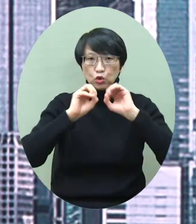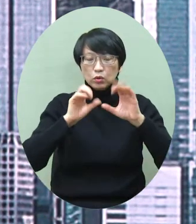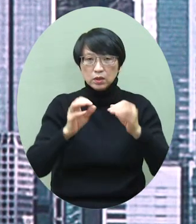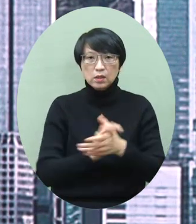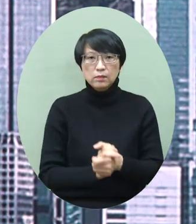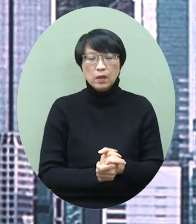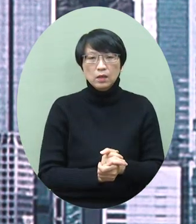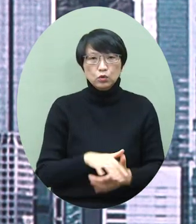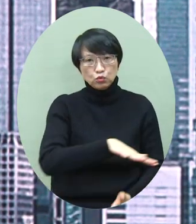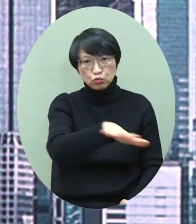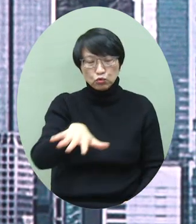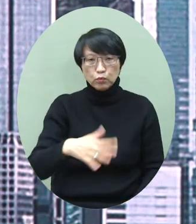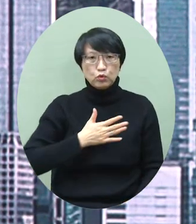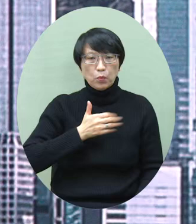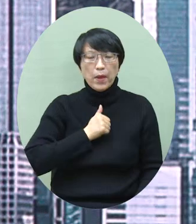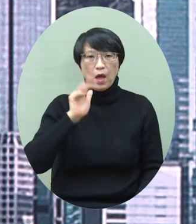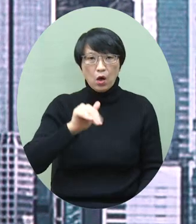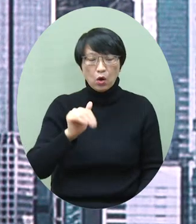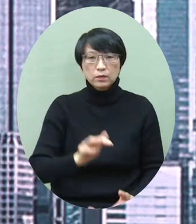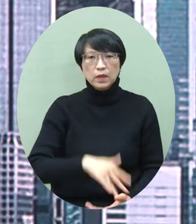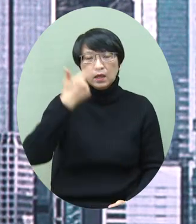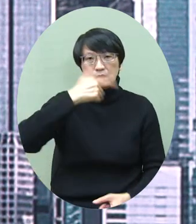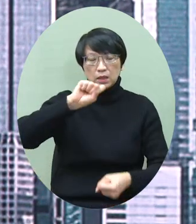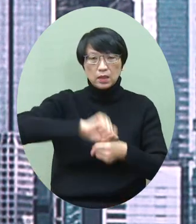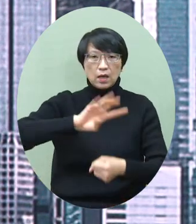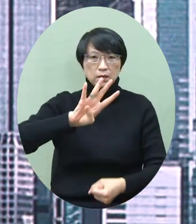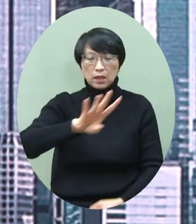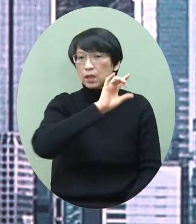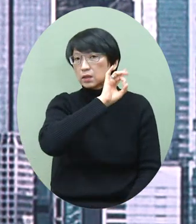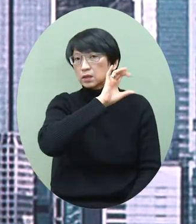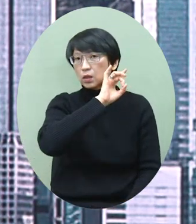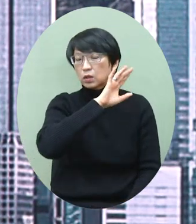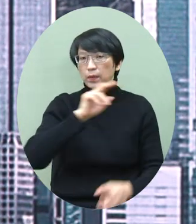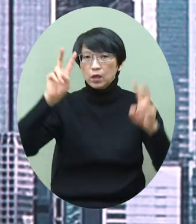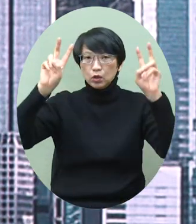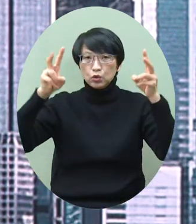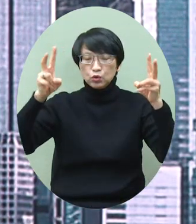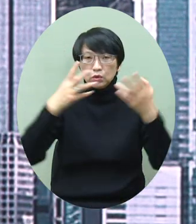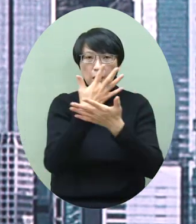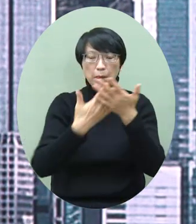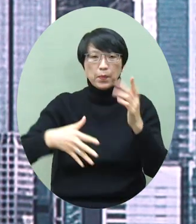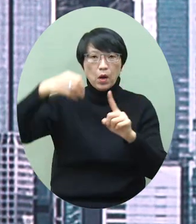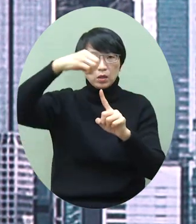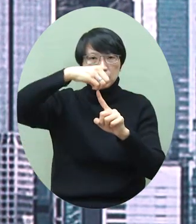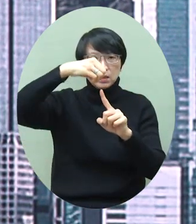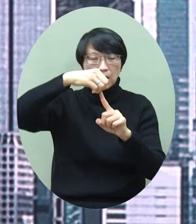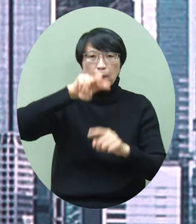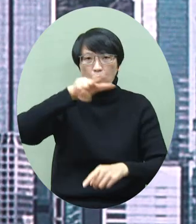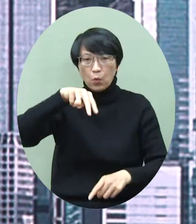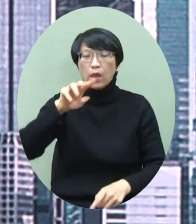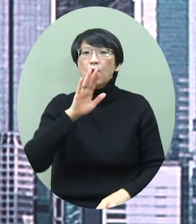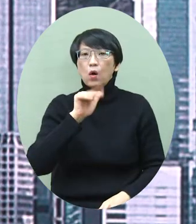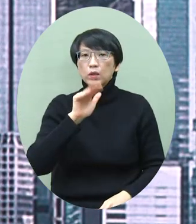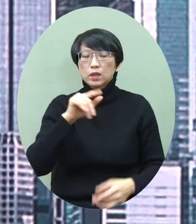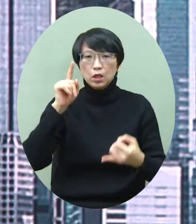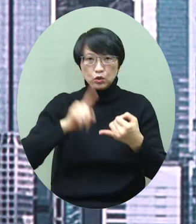家咧都好作準備。另外新增加嗰四間酒店咧，你可以喺個專題網頁嗰度，你可以揾到嘅。